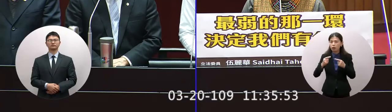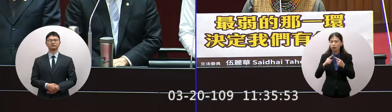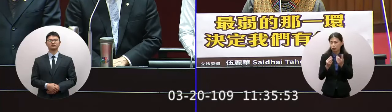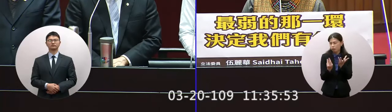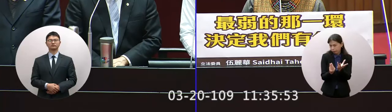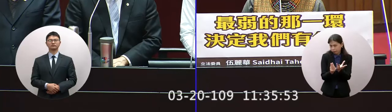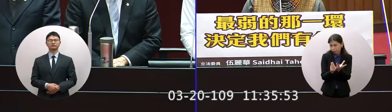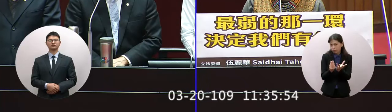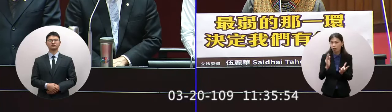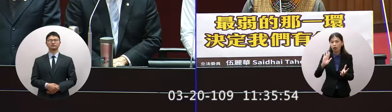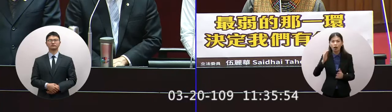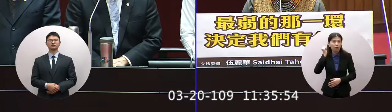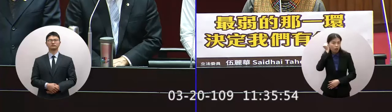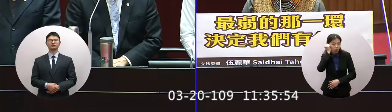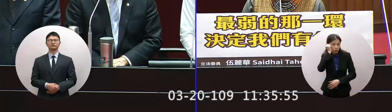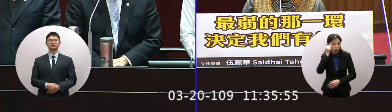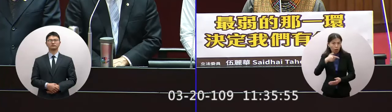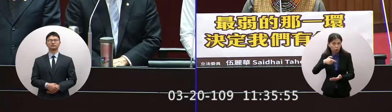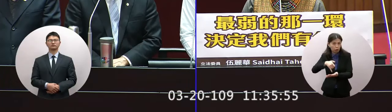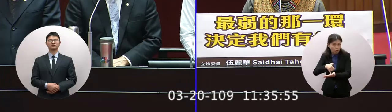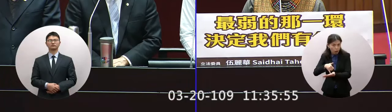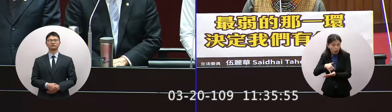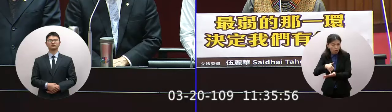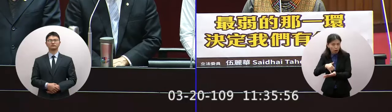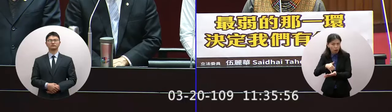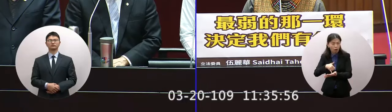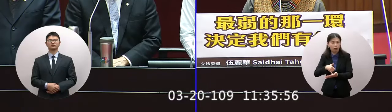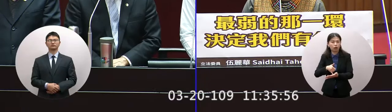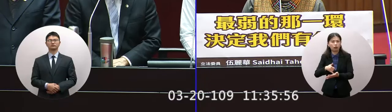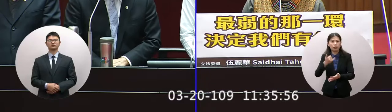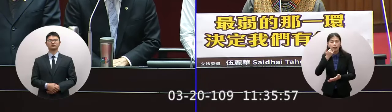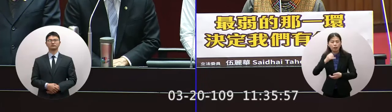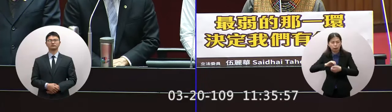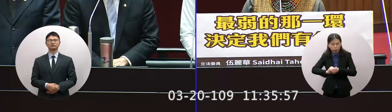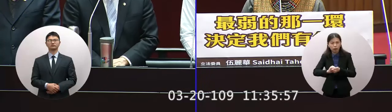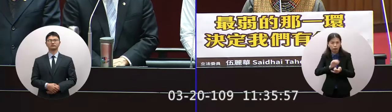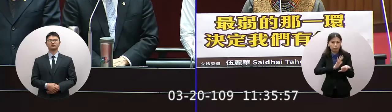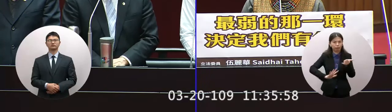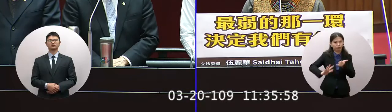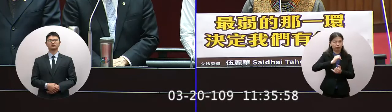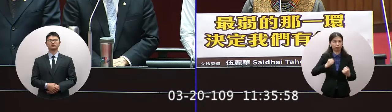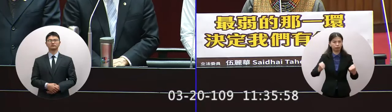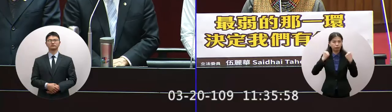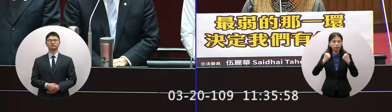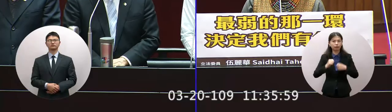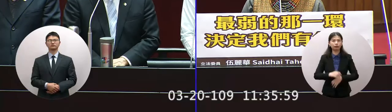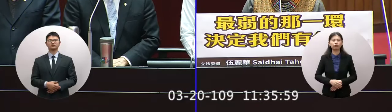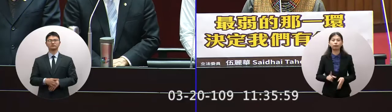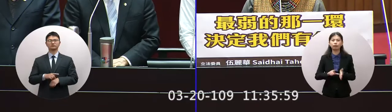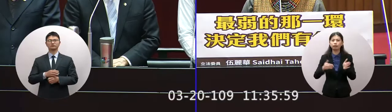是不要忘记最弱的这一环可以成就我们的伟大。那我